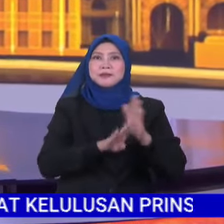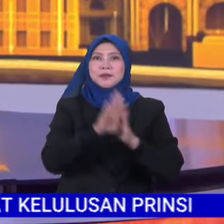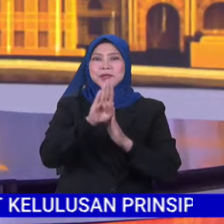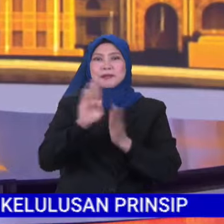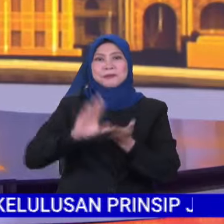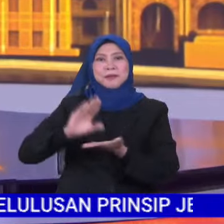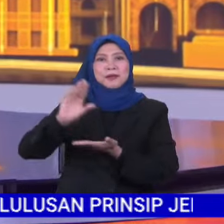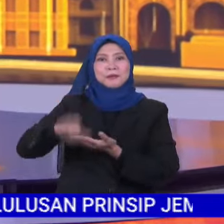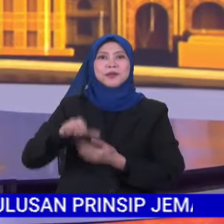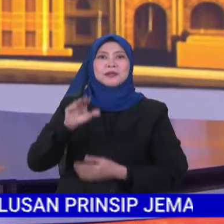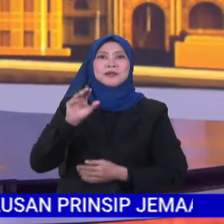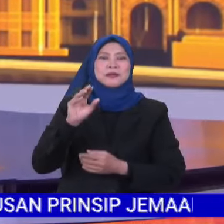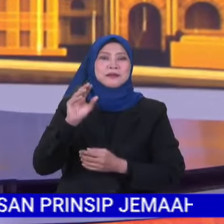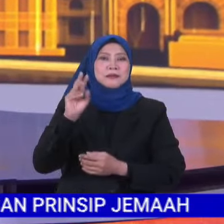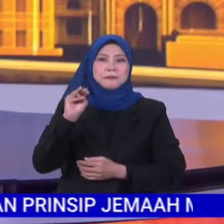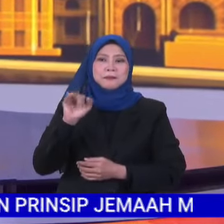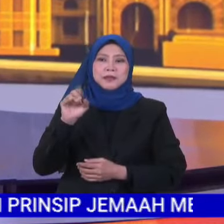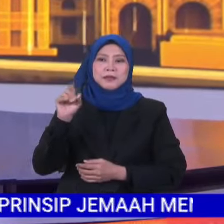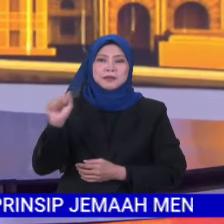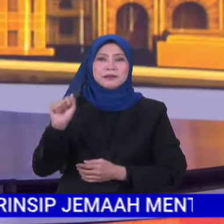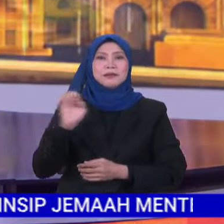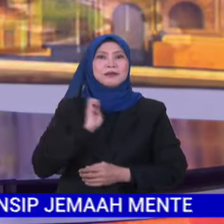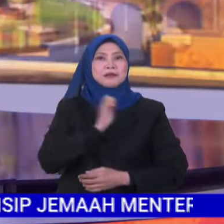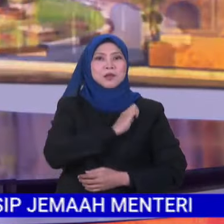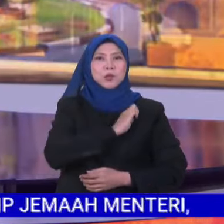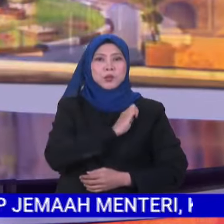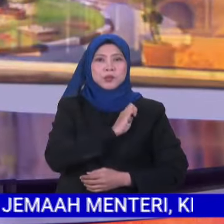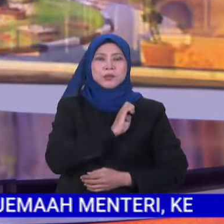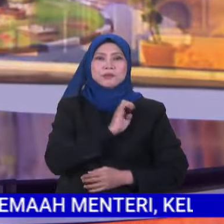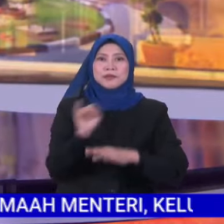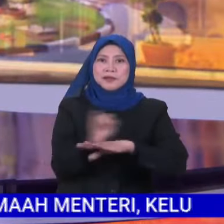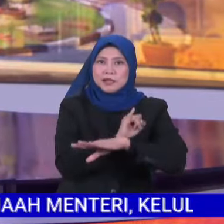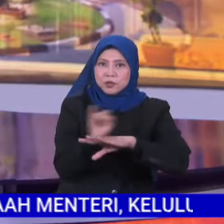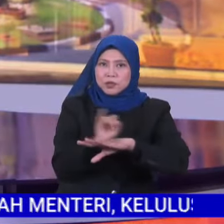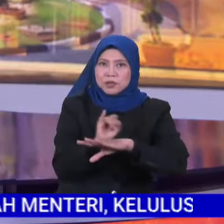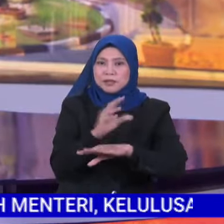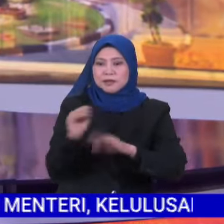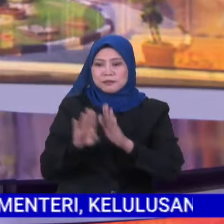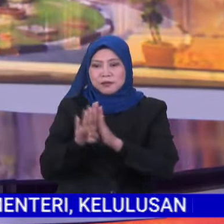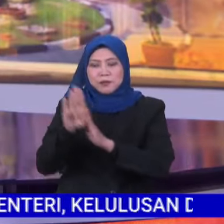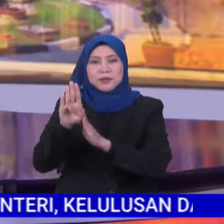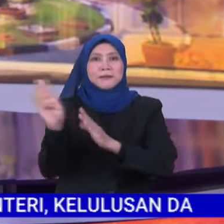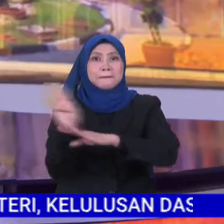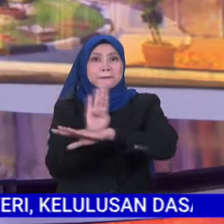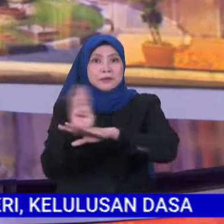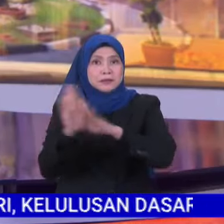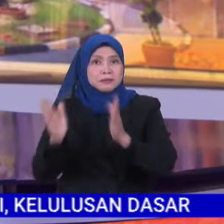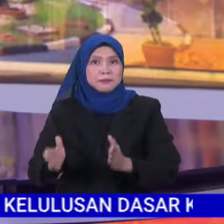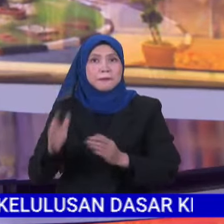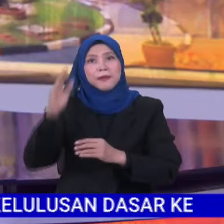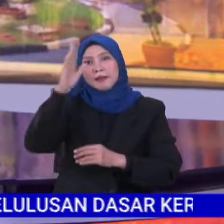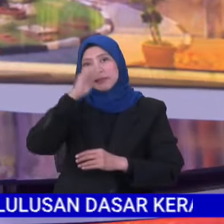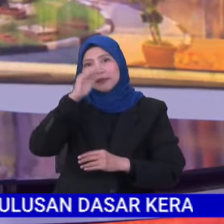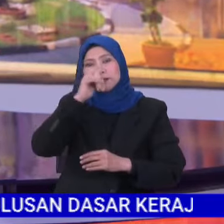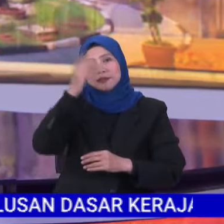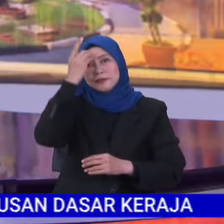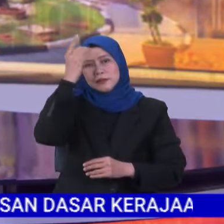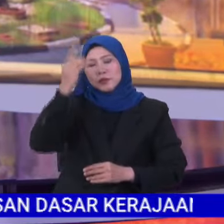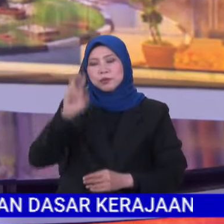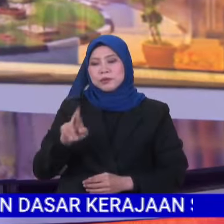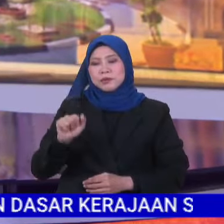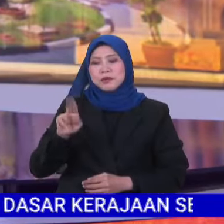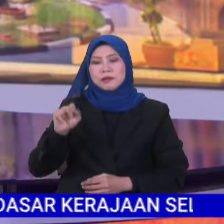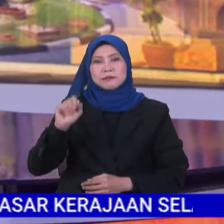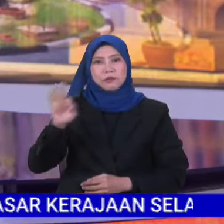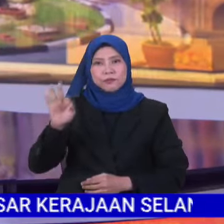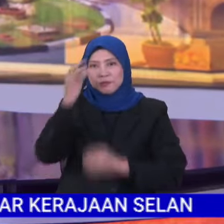pelabuhan Blaze Nida Highscope industry on pelaburan dan pembungaan dan pembangunan Usahawan belaka tato Sri Abdul Rouf